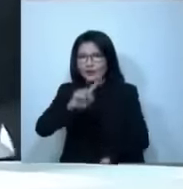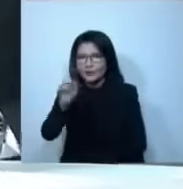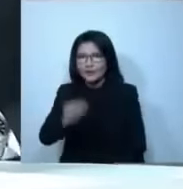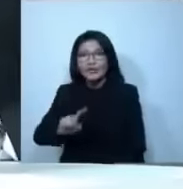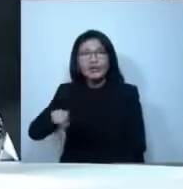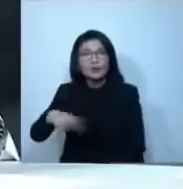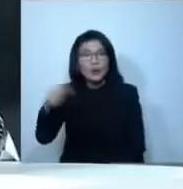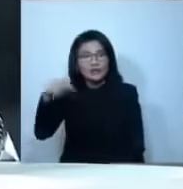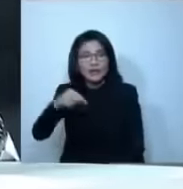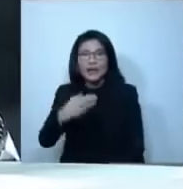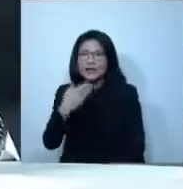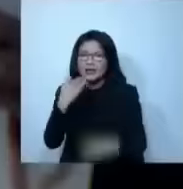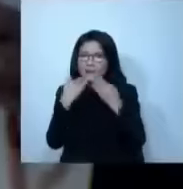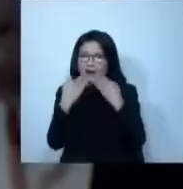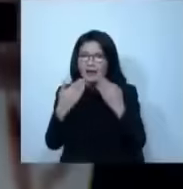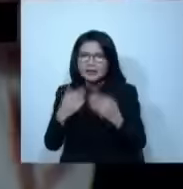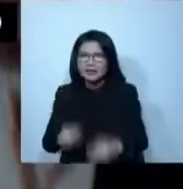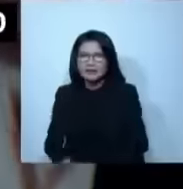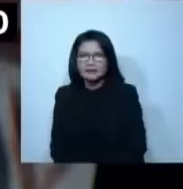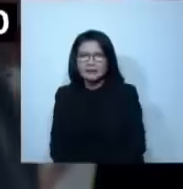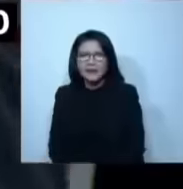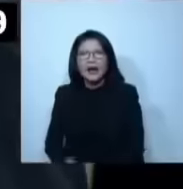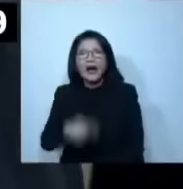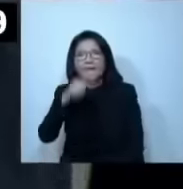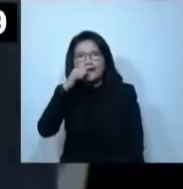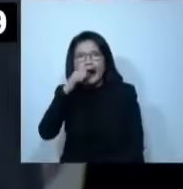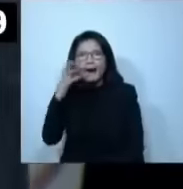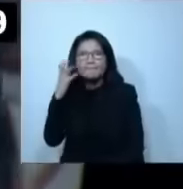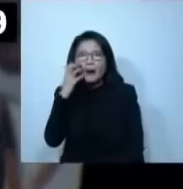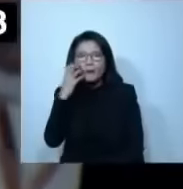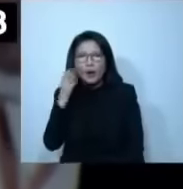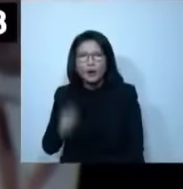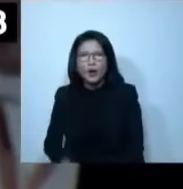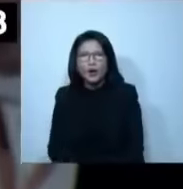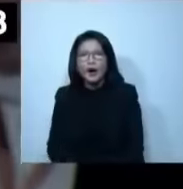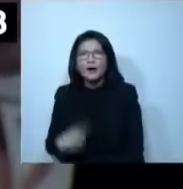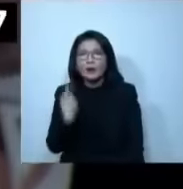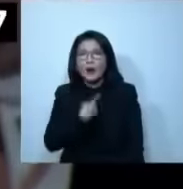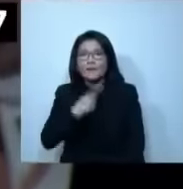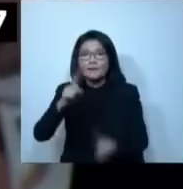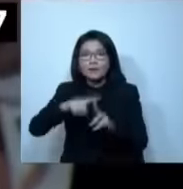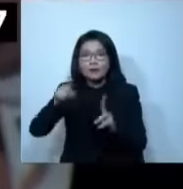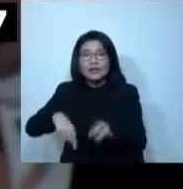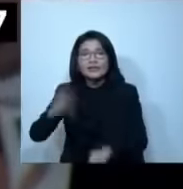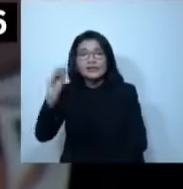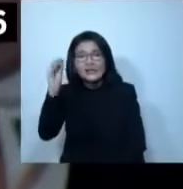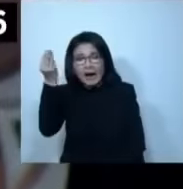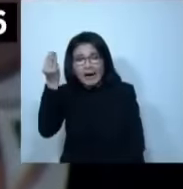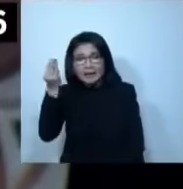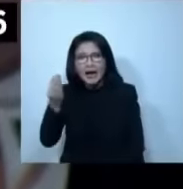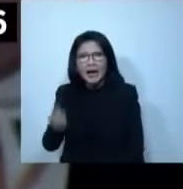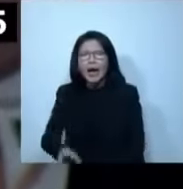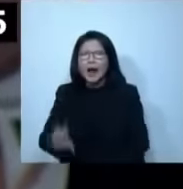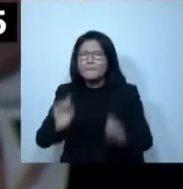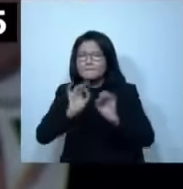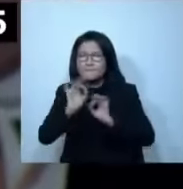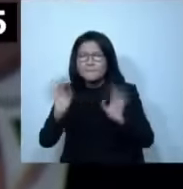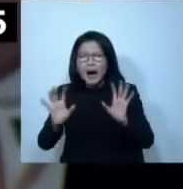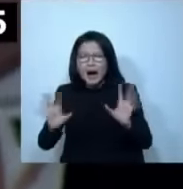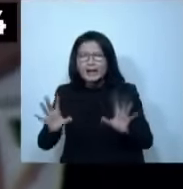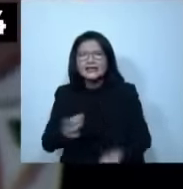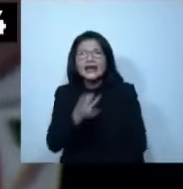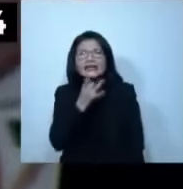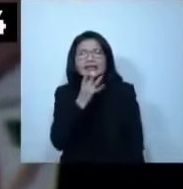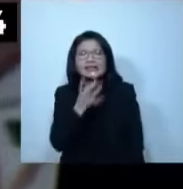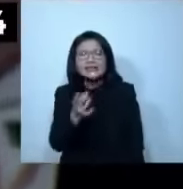dari sekarang. Terima kasih. Pak Prabowo, perlu kami sampaikan bahwa ketika kami bertugas di Jakarta, maka ada begitu banyak